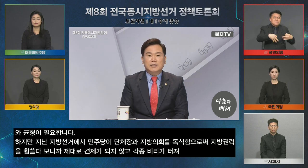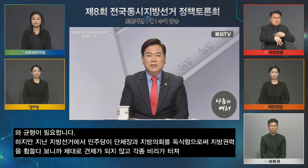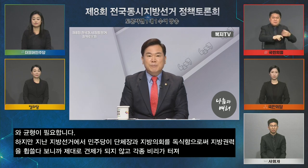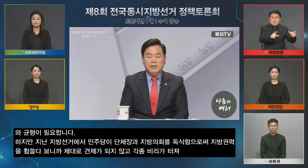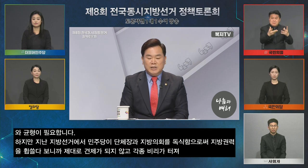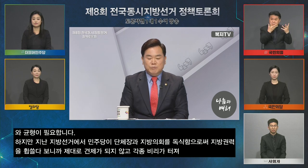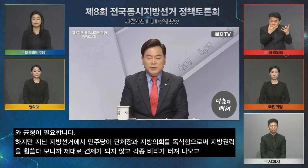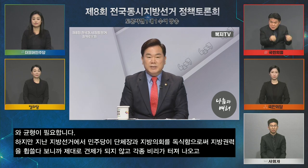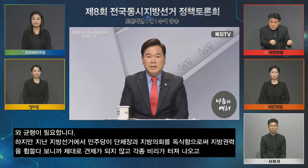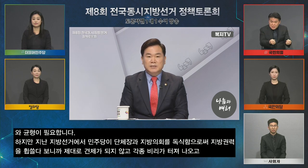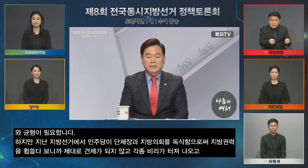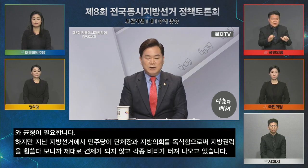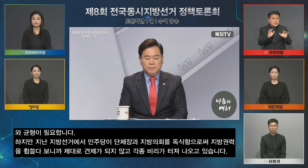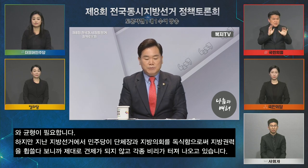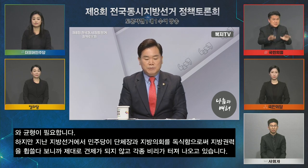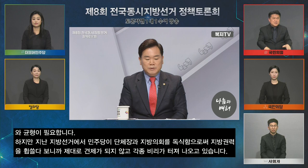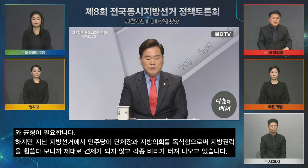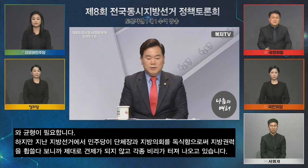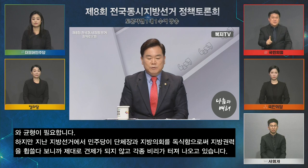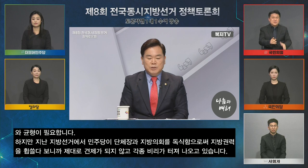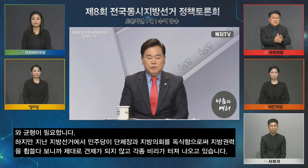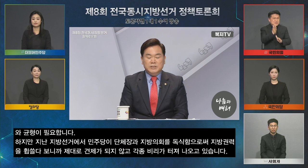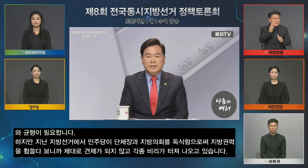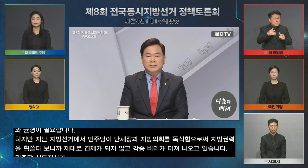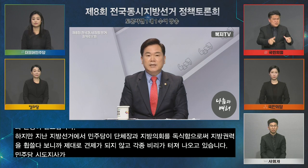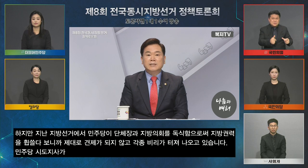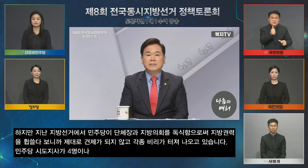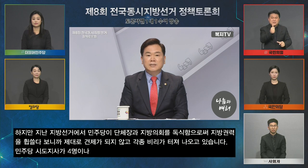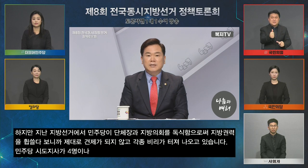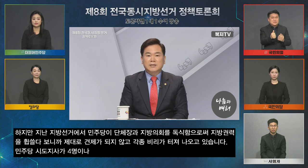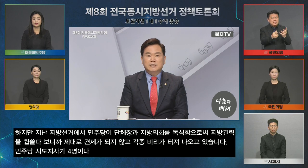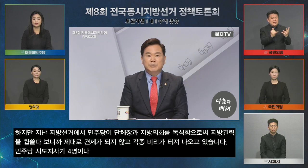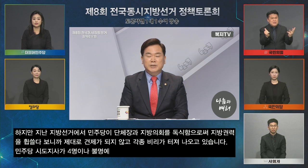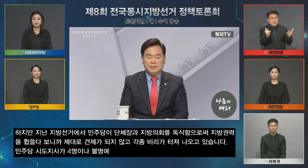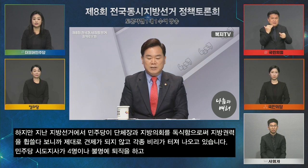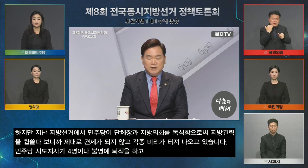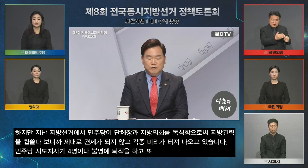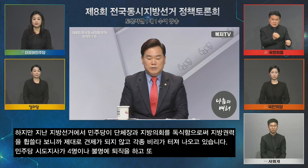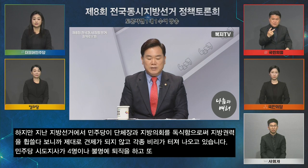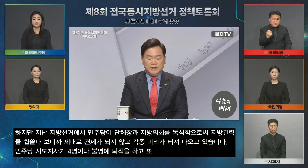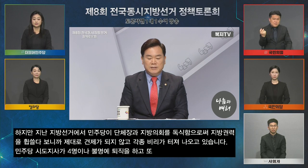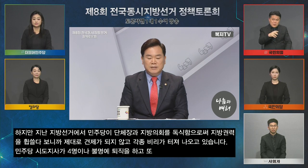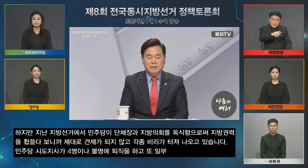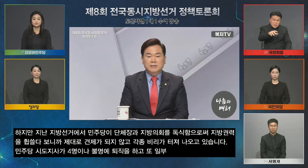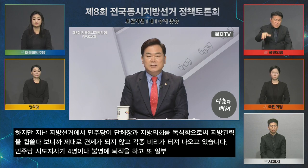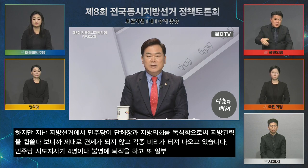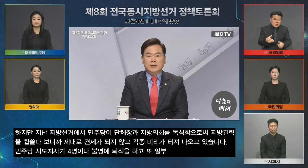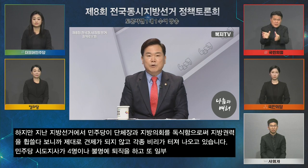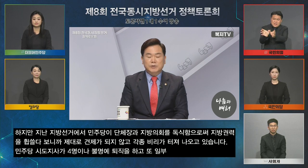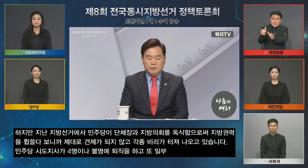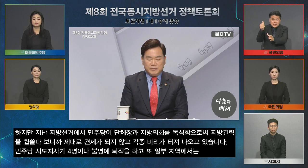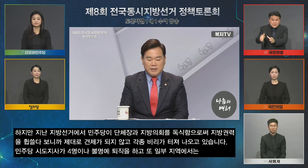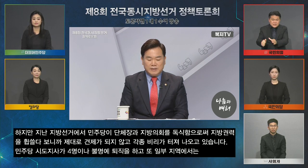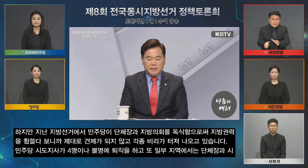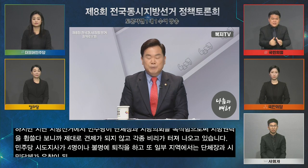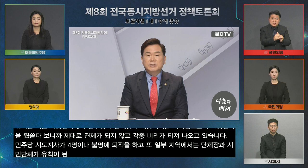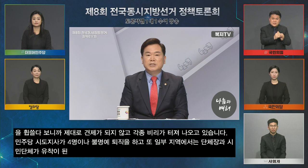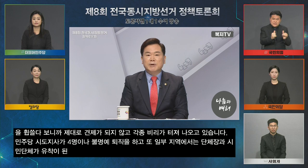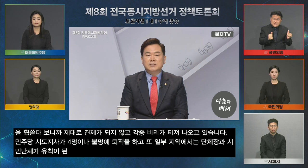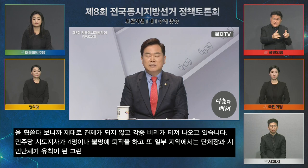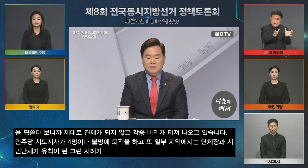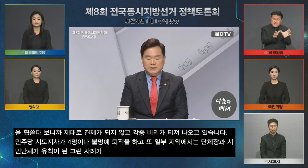시도지사가 4명이나 불명의 퇴진을 하고, 또 일부 지역에서는 단체장과 시민단체가 유착이 된 그런 사례가 나오고 있습니다.